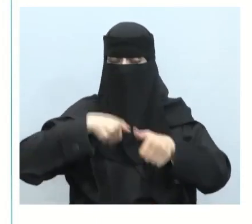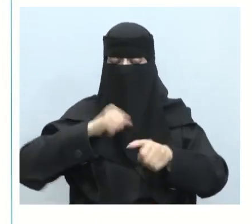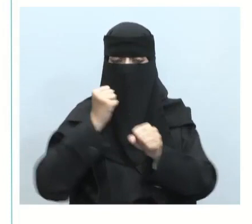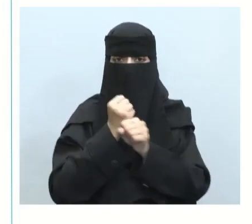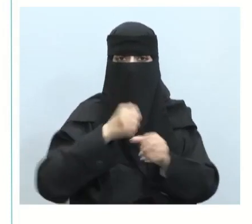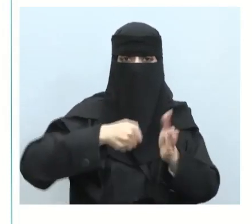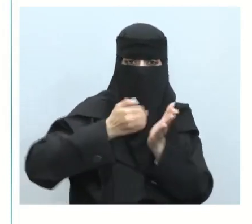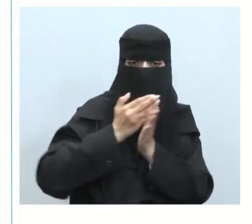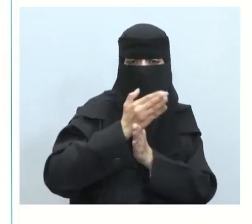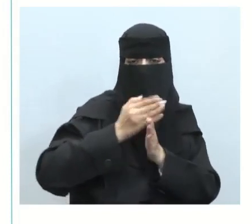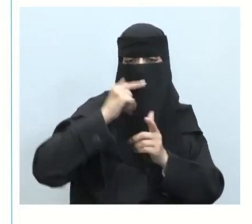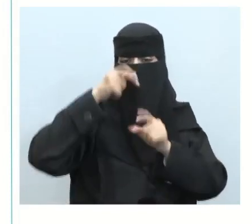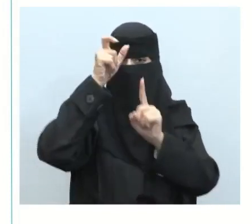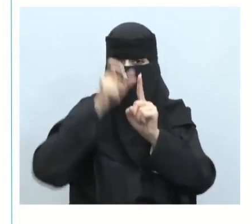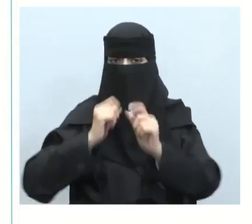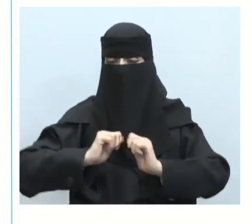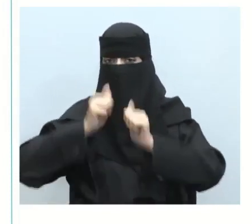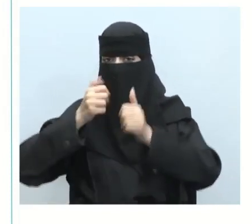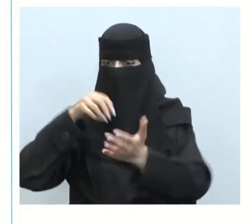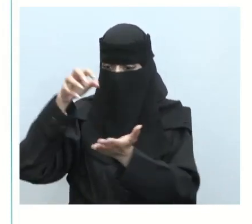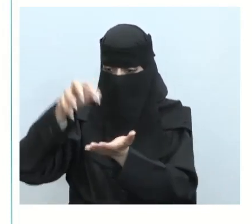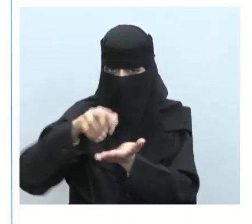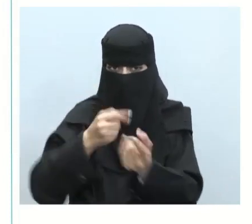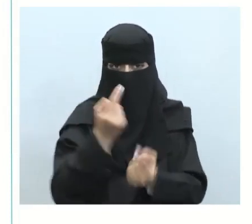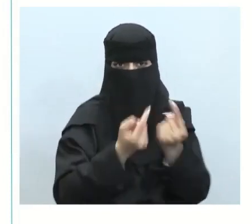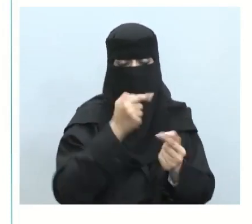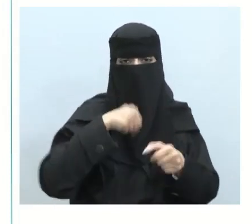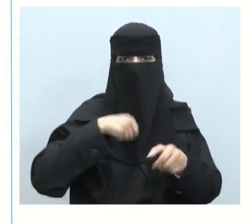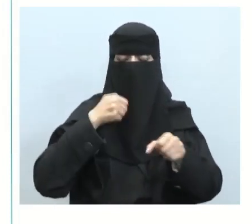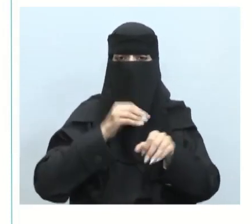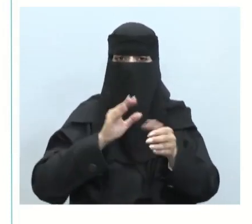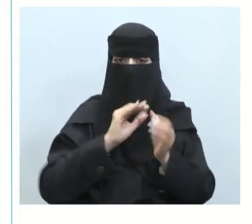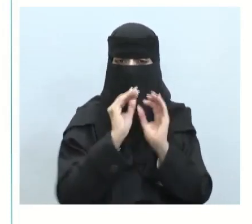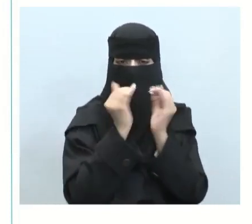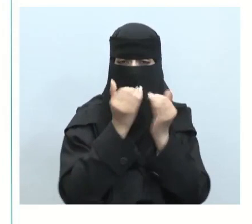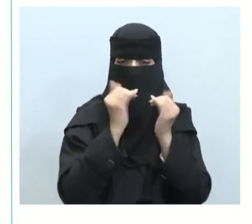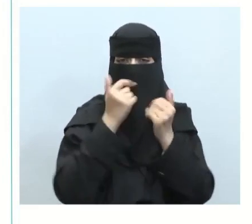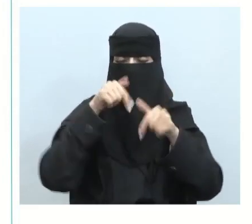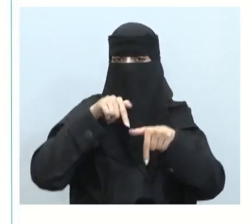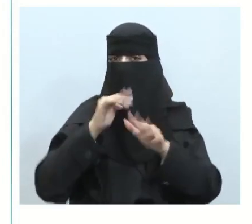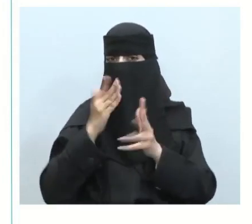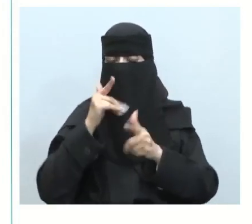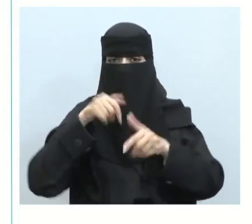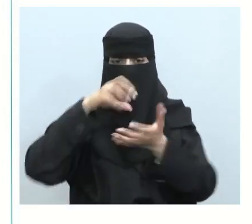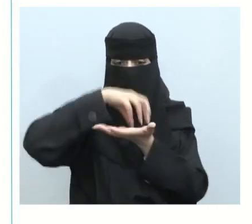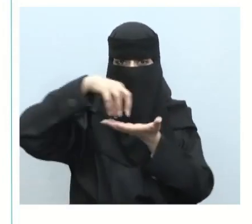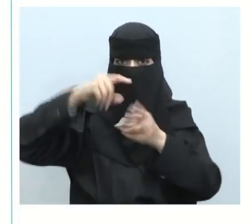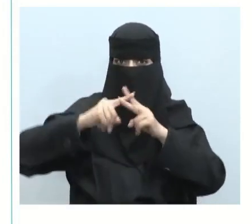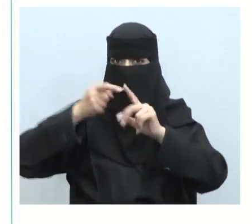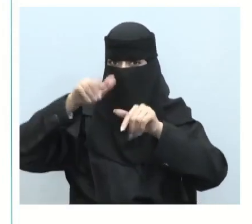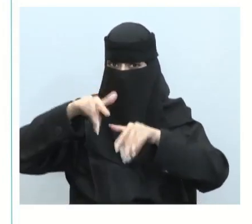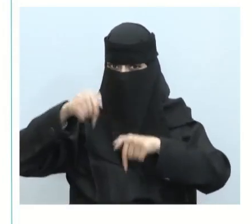بحيث ان الاشخاص يقومون بالزراعه والحرث والحرف اليدويه لا وجود للاله او الاختراعات وكما